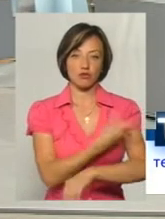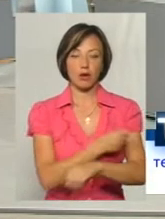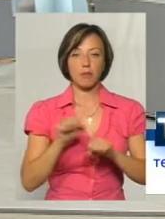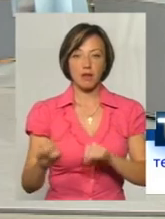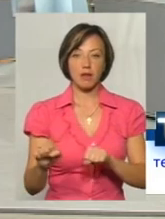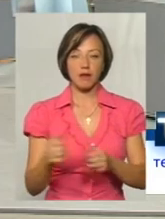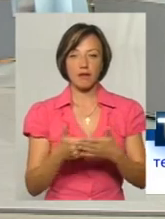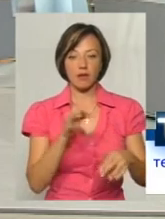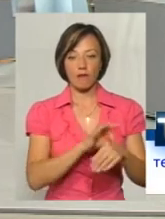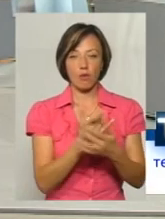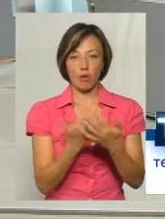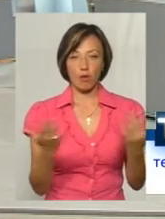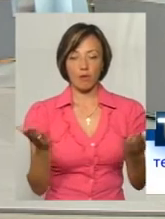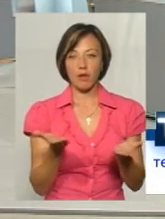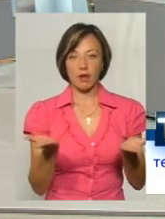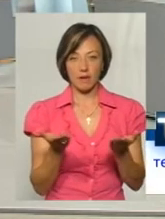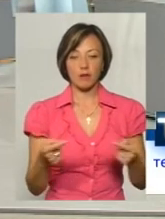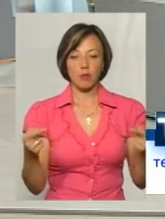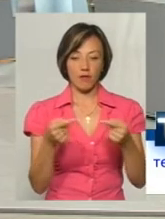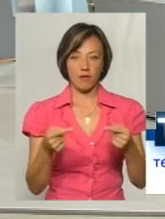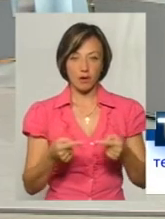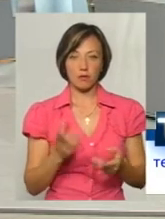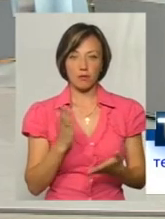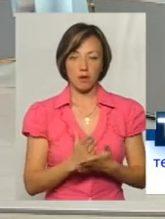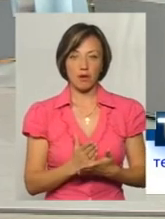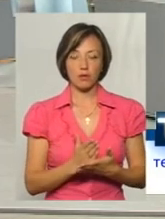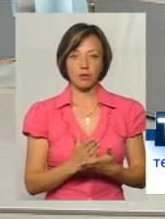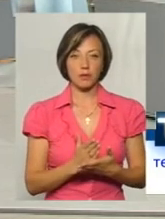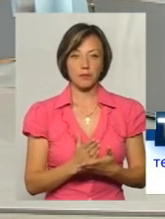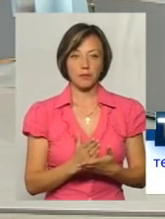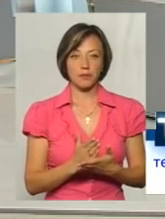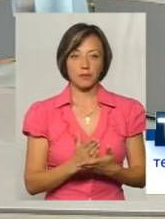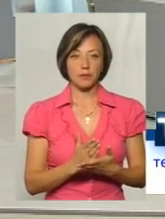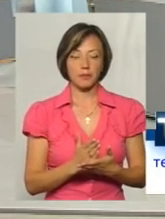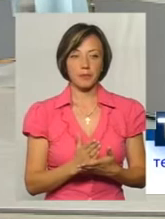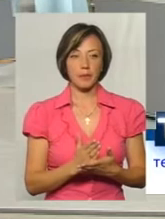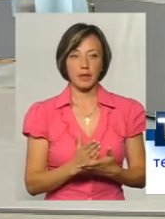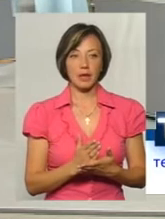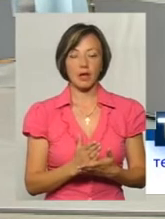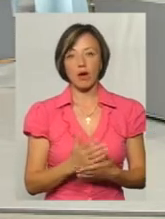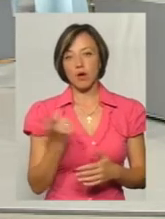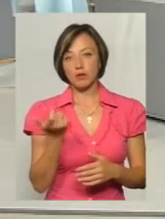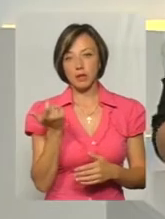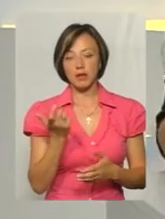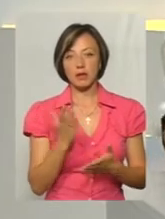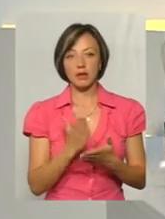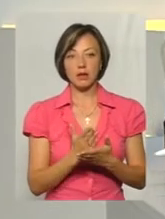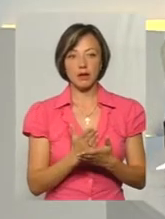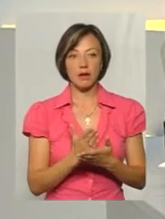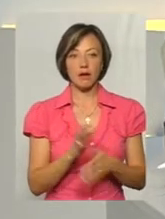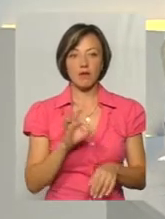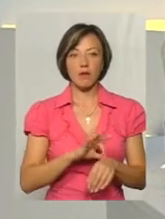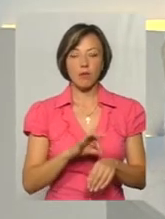щеплення від хвороб і які, відповідно, мають ветеринарні паспорти. На господарстві є спалах. Чи